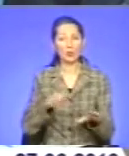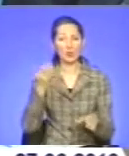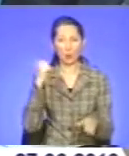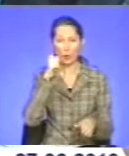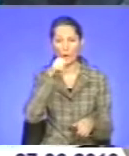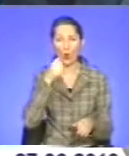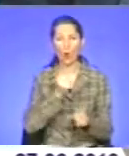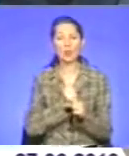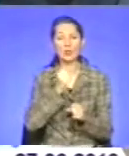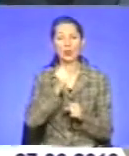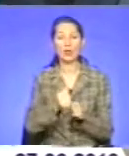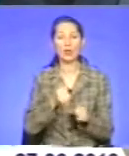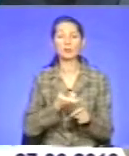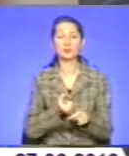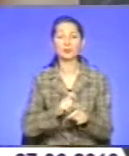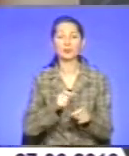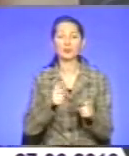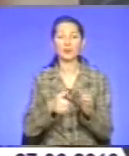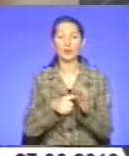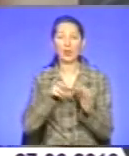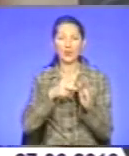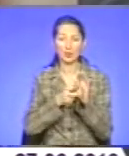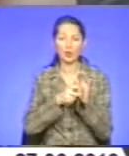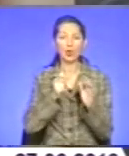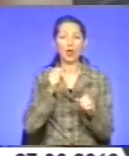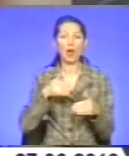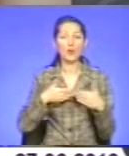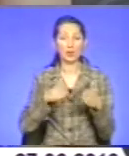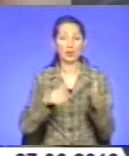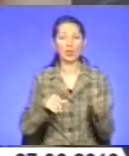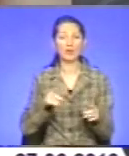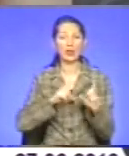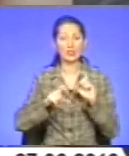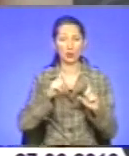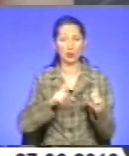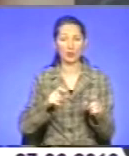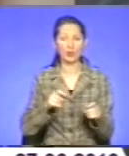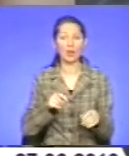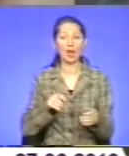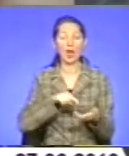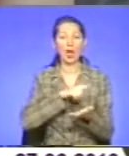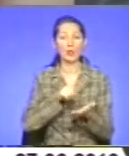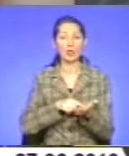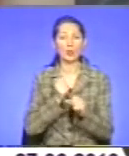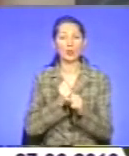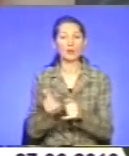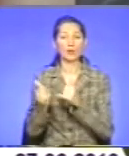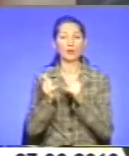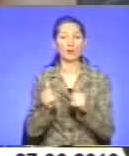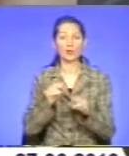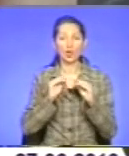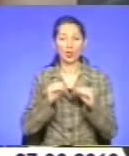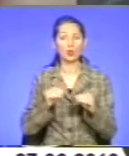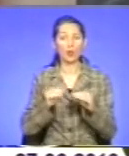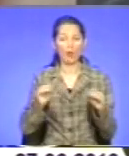працевлаштували понад 800 випускників вишів. Проблема працевлаштування молоді обумовлені відсутністю у них необхідного рівня